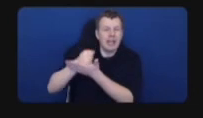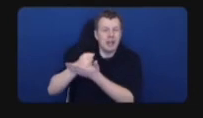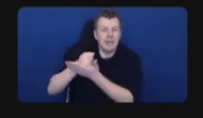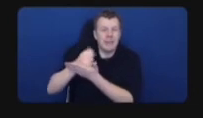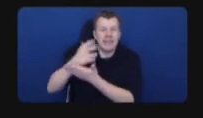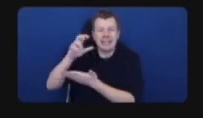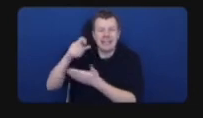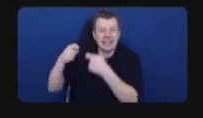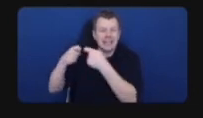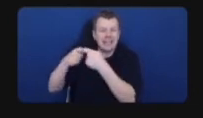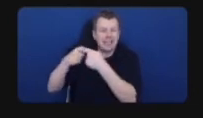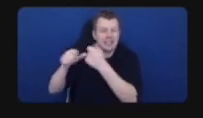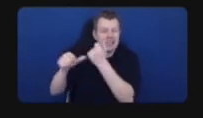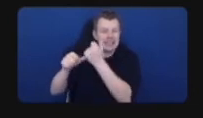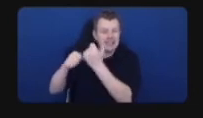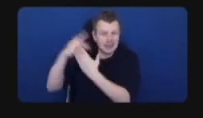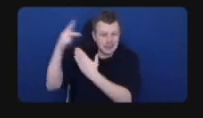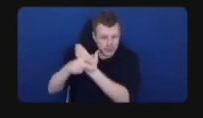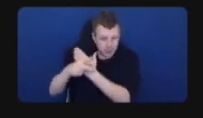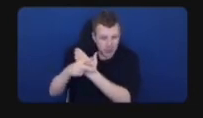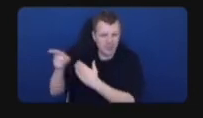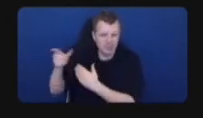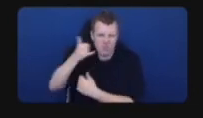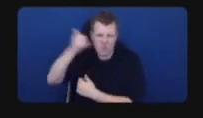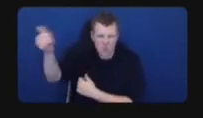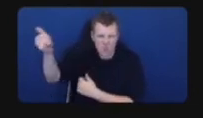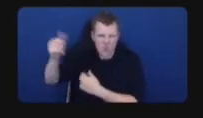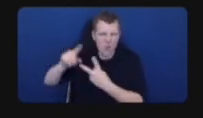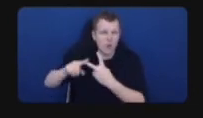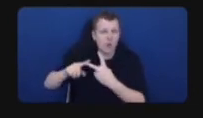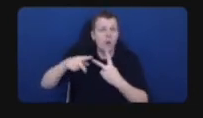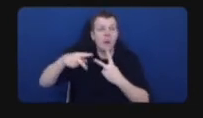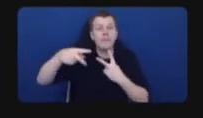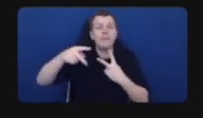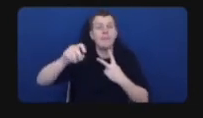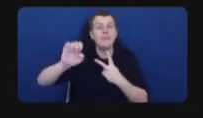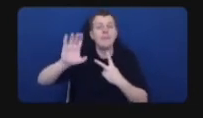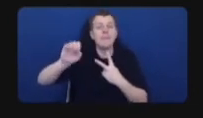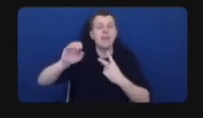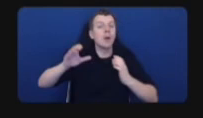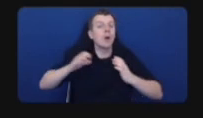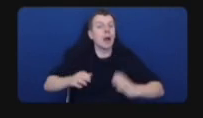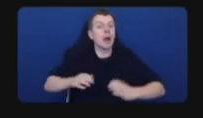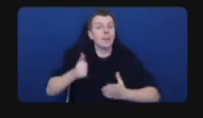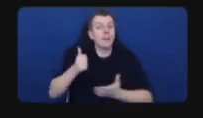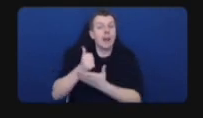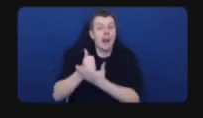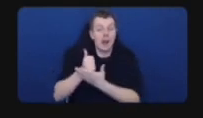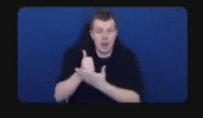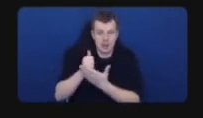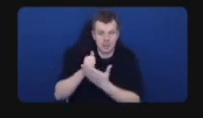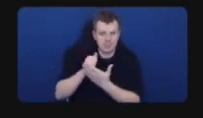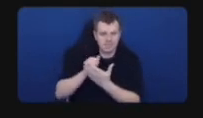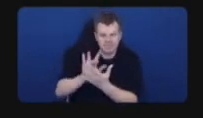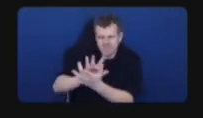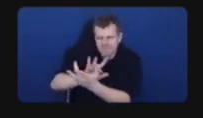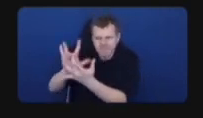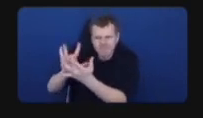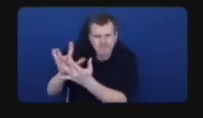庭没有办法负担，如果是在家里一直要开冷气的情况下。